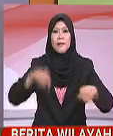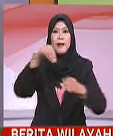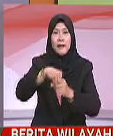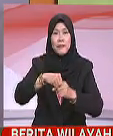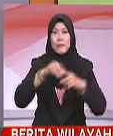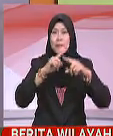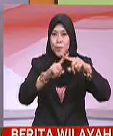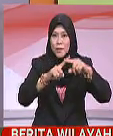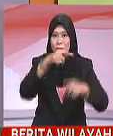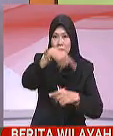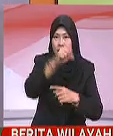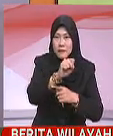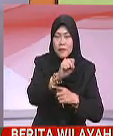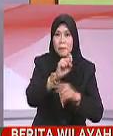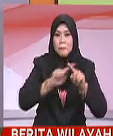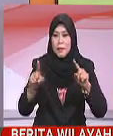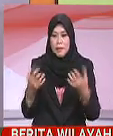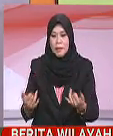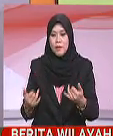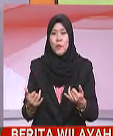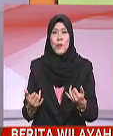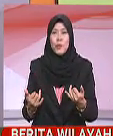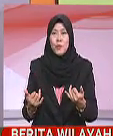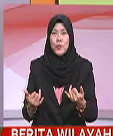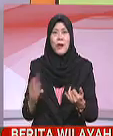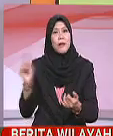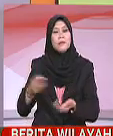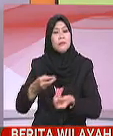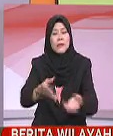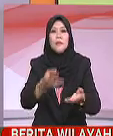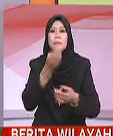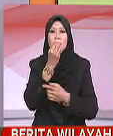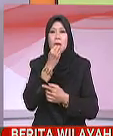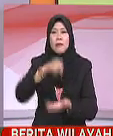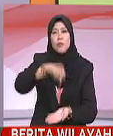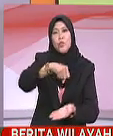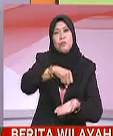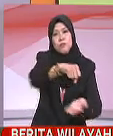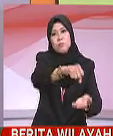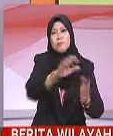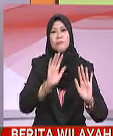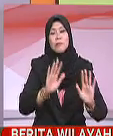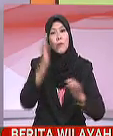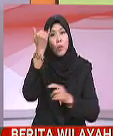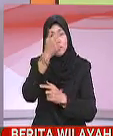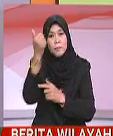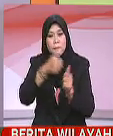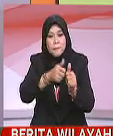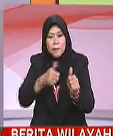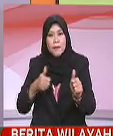pemindahan, pada ketika ini mereka hanya dibekalkan makanan secara berbungkuslah untuk mengelakkan